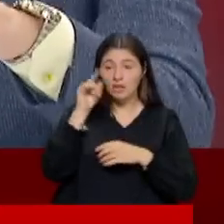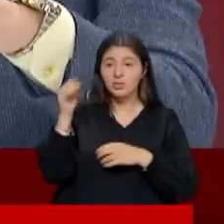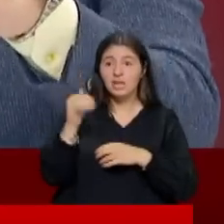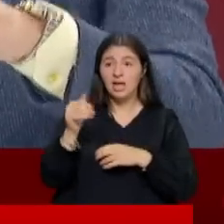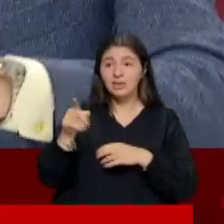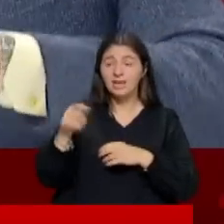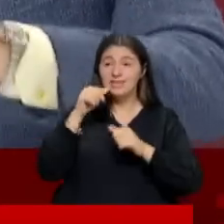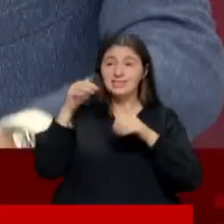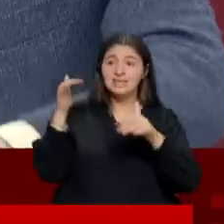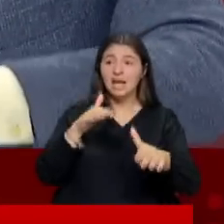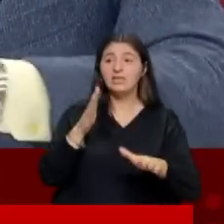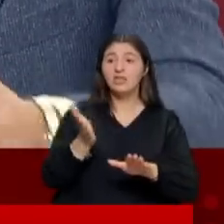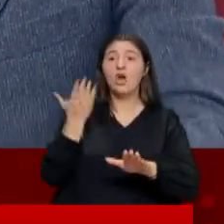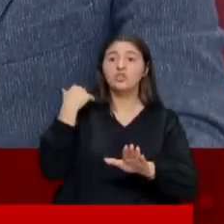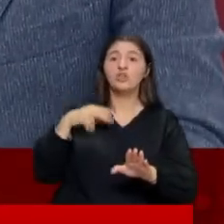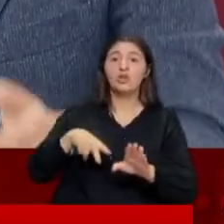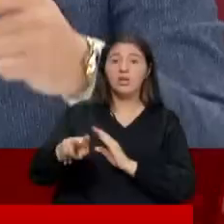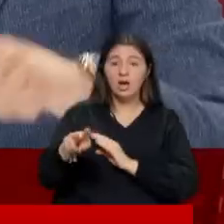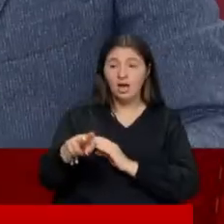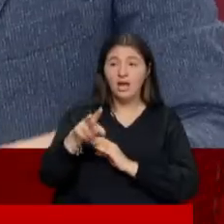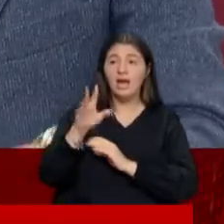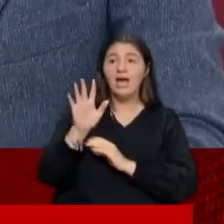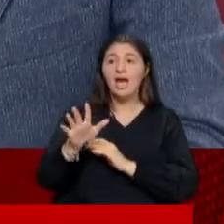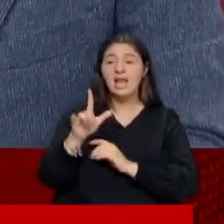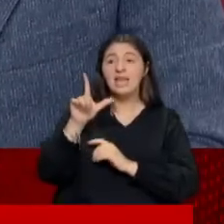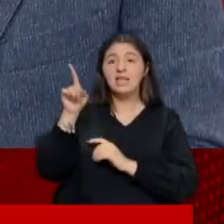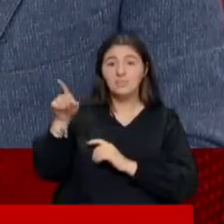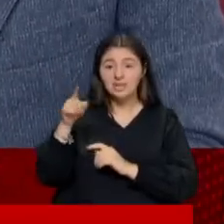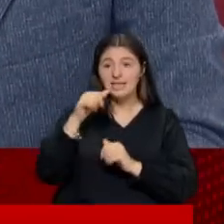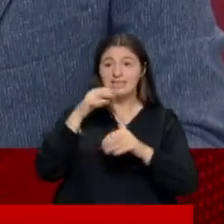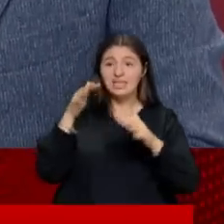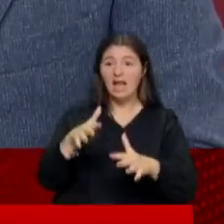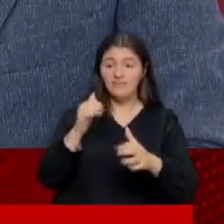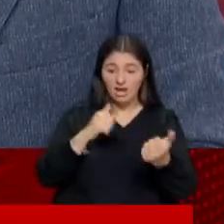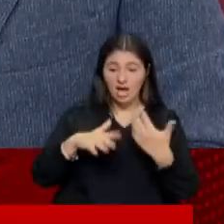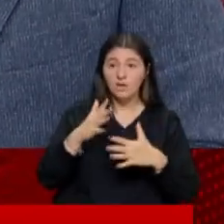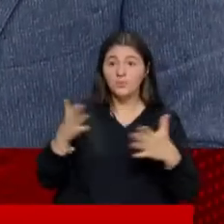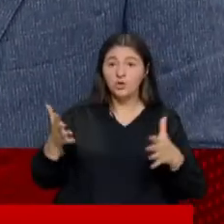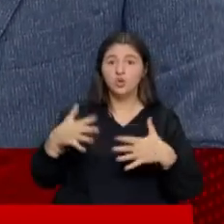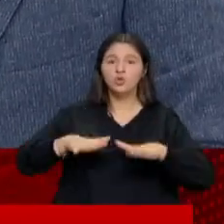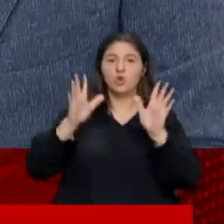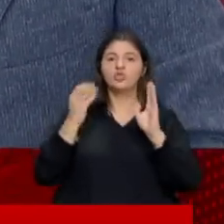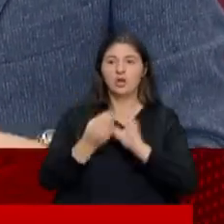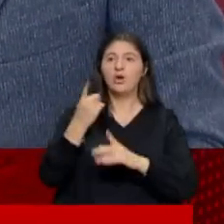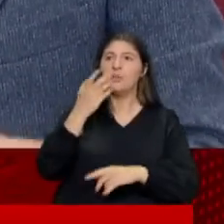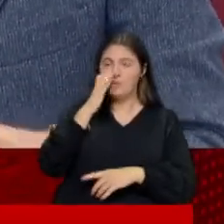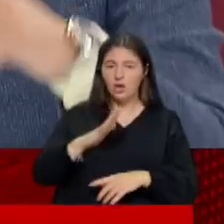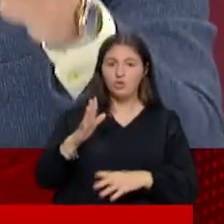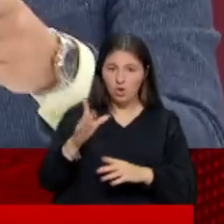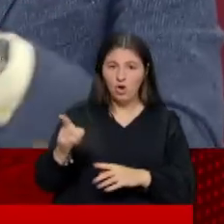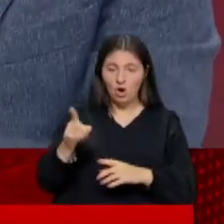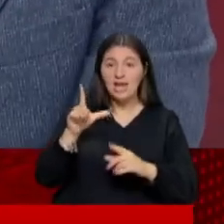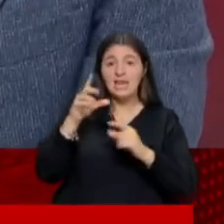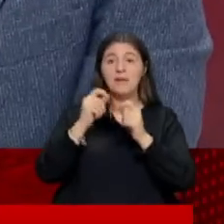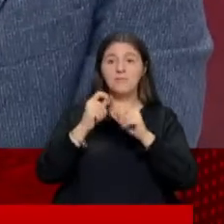gelenler sel felaketinden önce yola çıkanlar Eğer Libya'daki sel felaketi büyük bir göçü tetiklerse ki o bekleniyor daha büyük